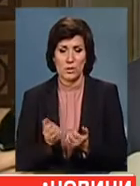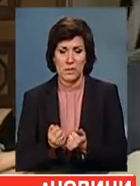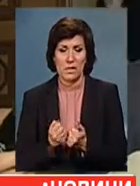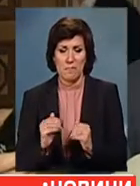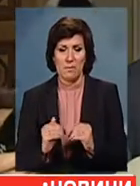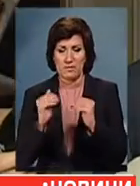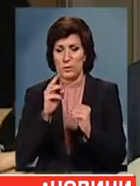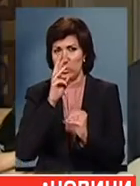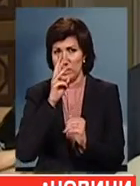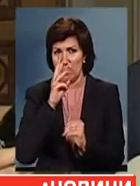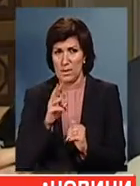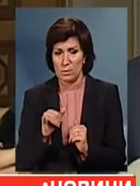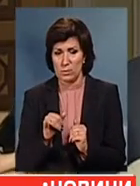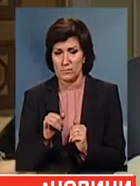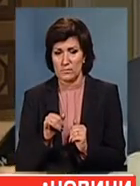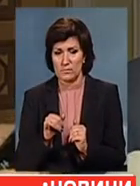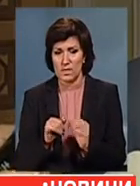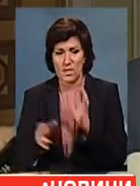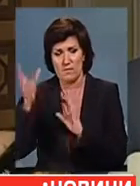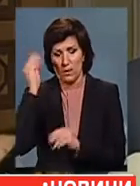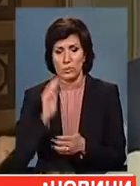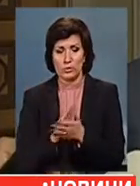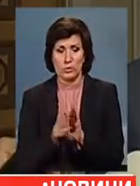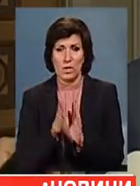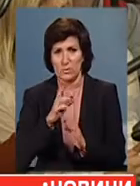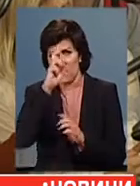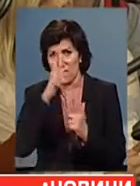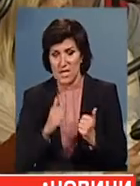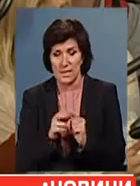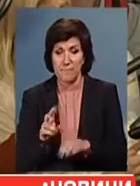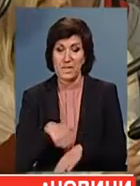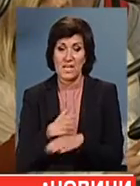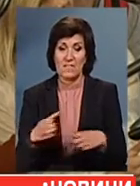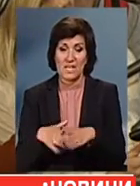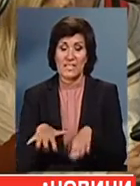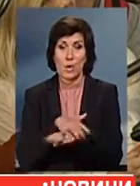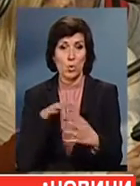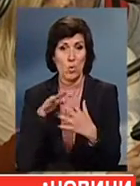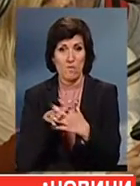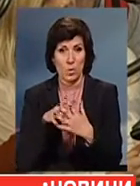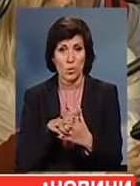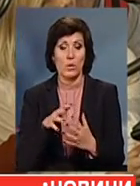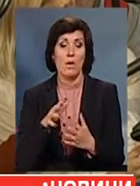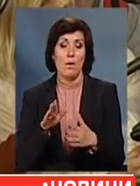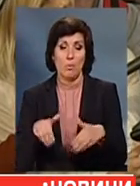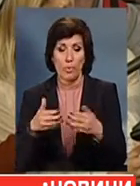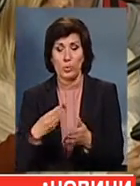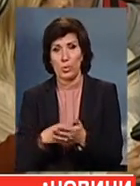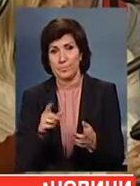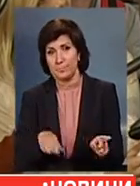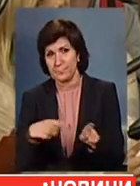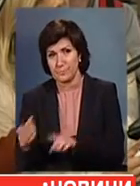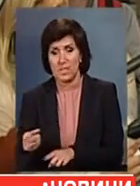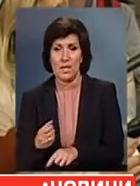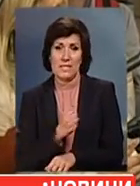отримувати підвищену зарплату, враховуючи ситуацію в країні. Лідер фракції «Народного фронту» Максим Бурбак пропонує ці гроші